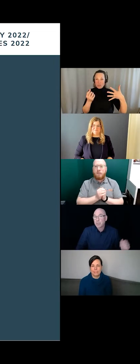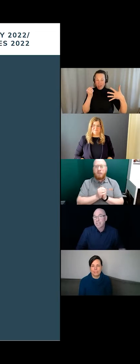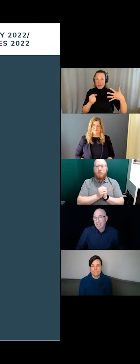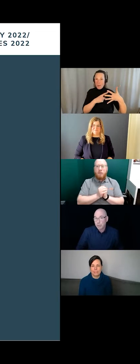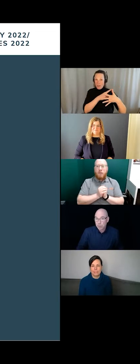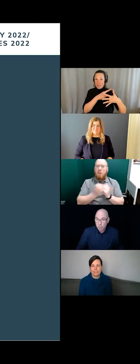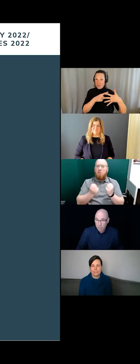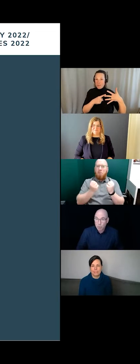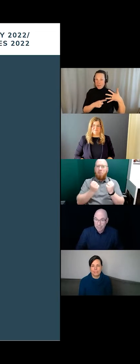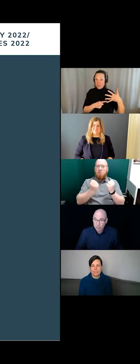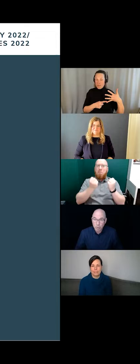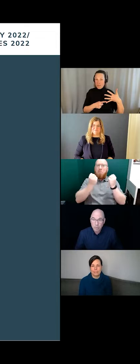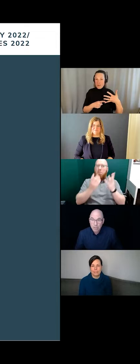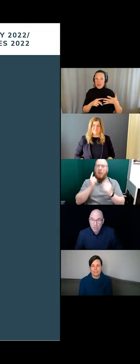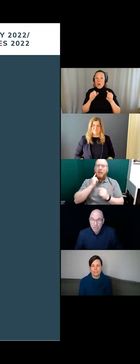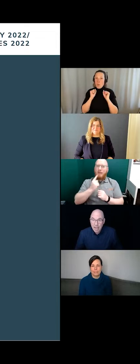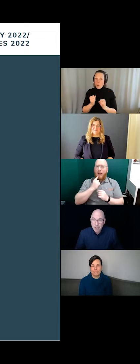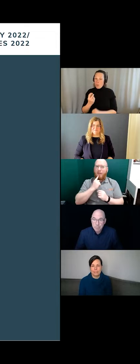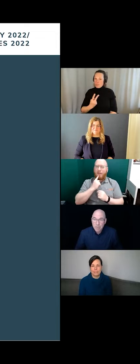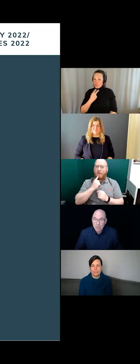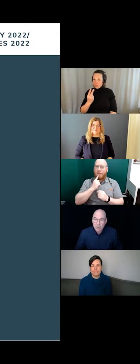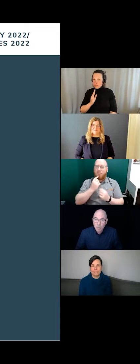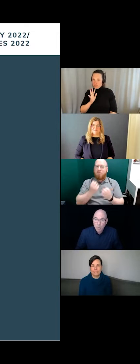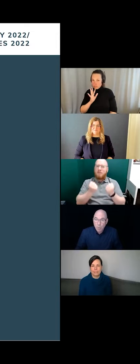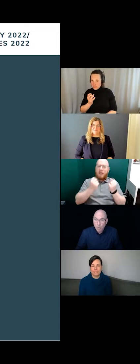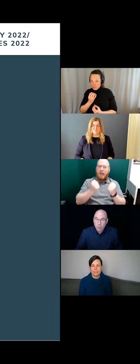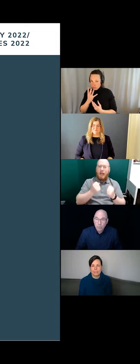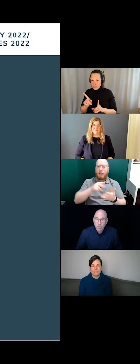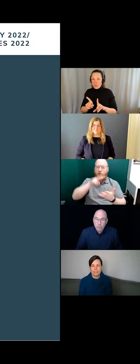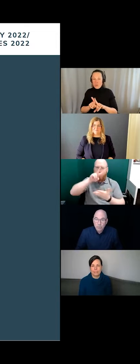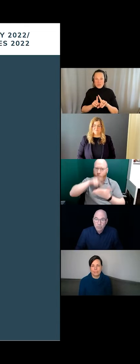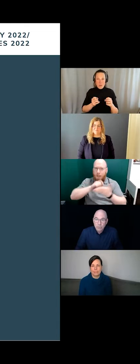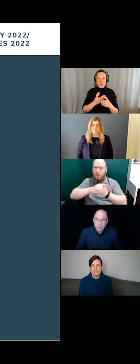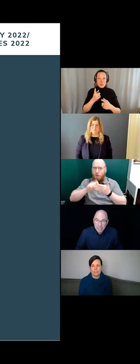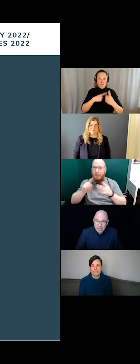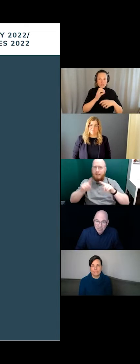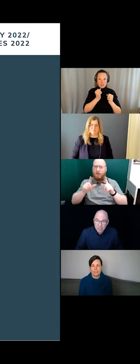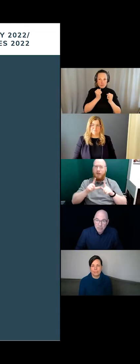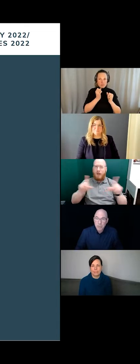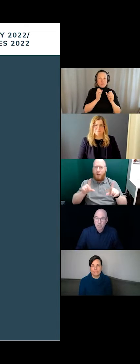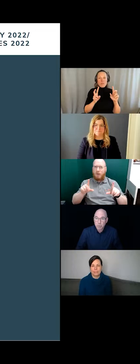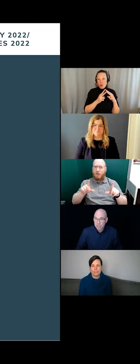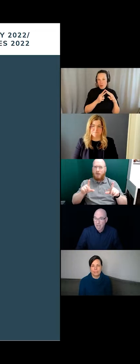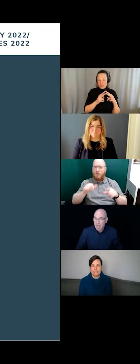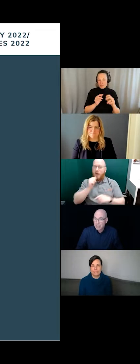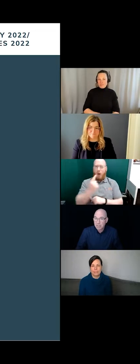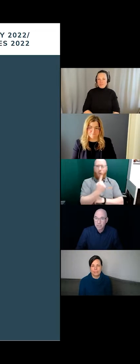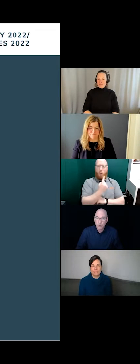dans plusieurs. Je peux parler la langue verbale et aussi, je suis multilingue,